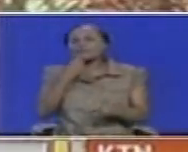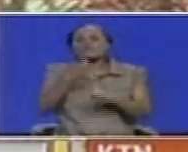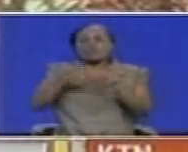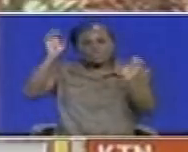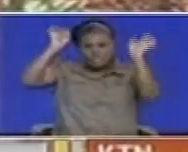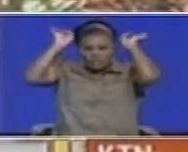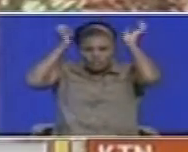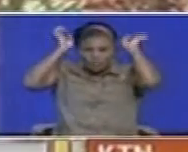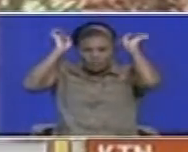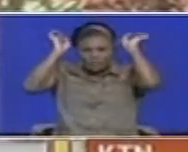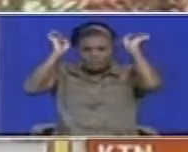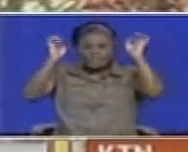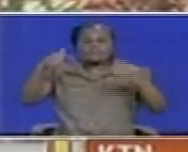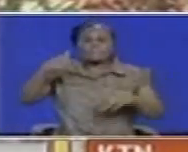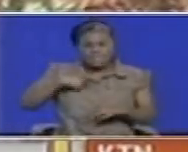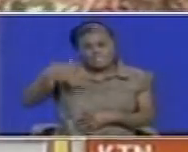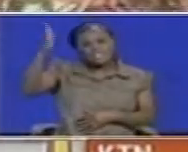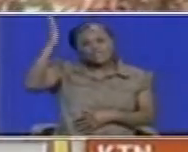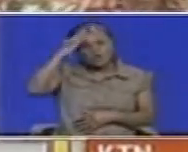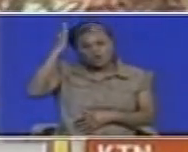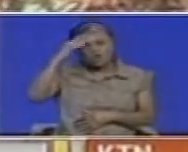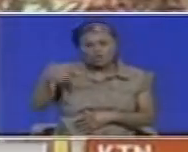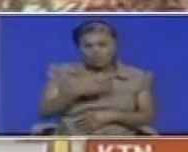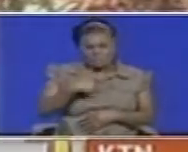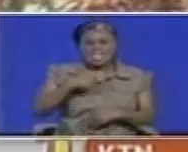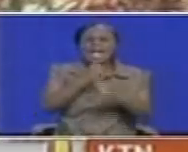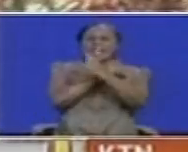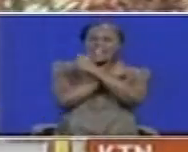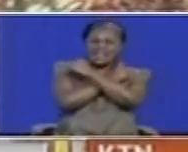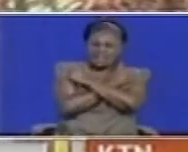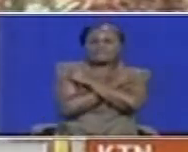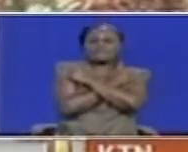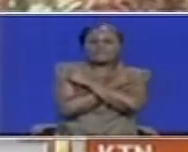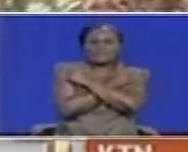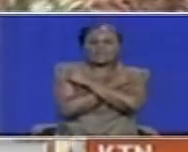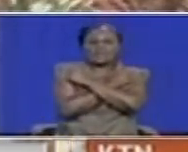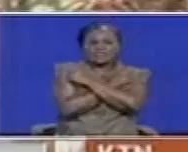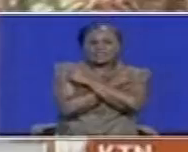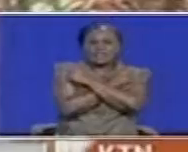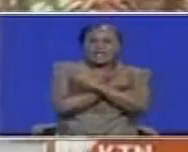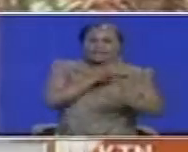Dick. You know, I normally love women and drinks.